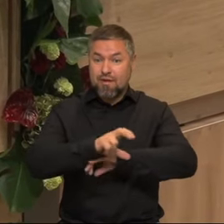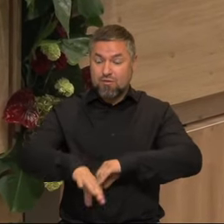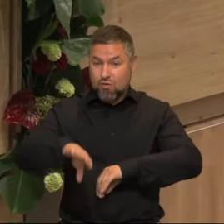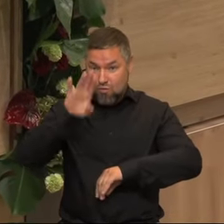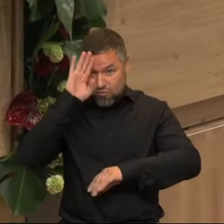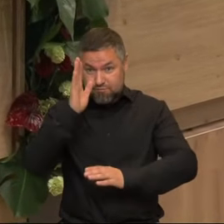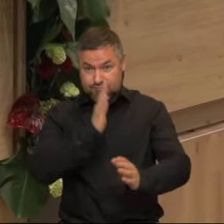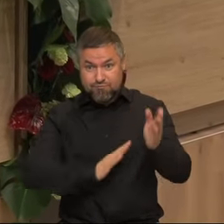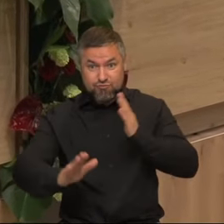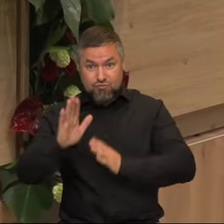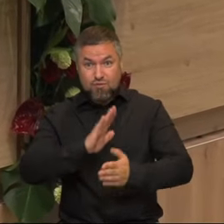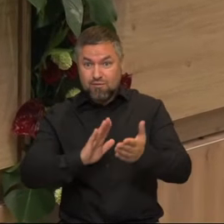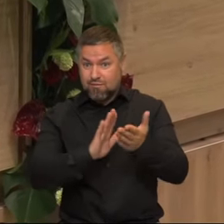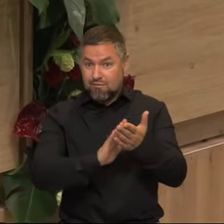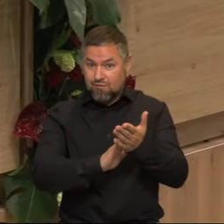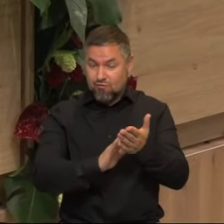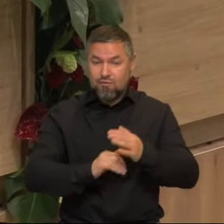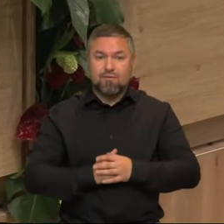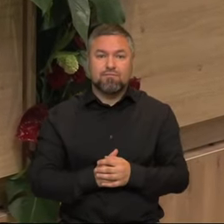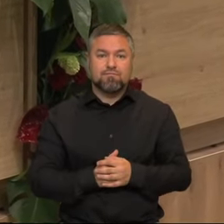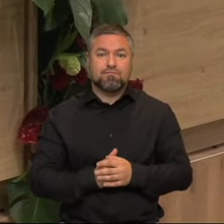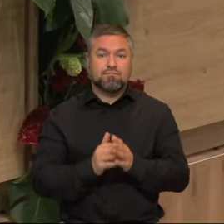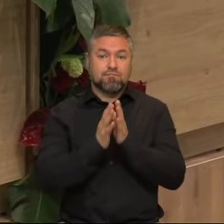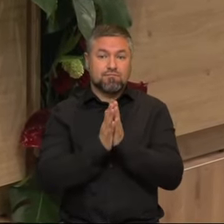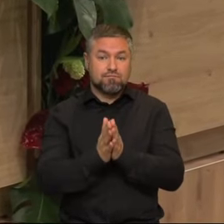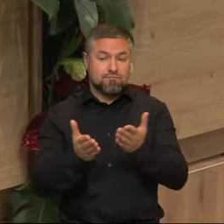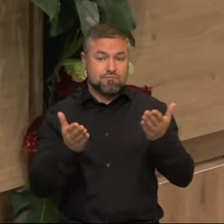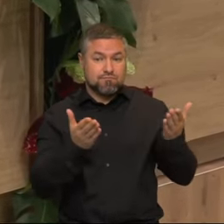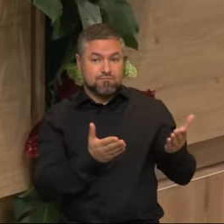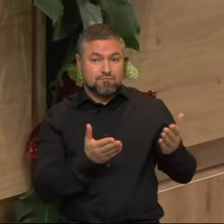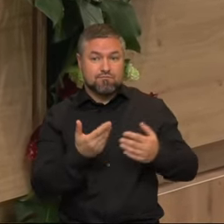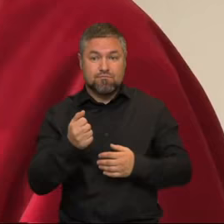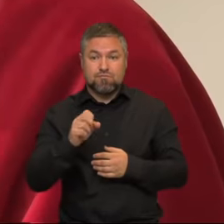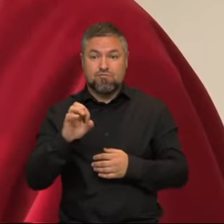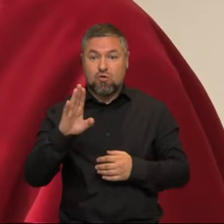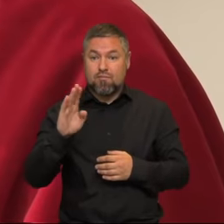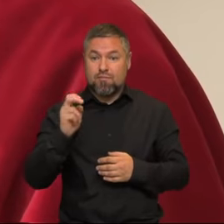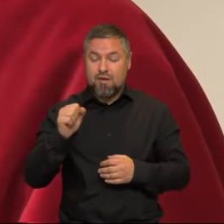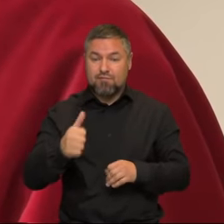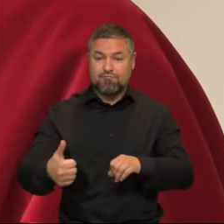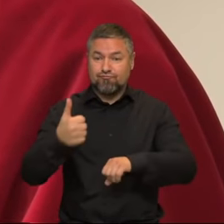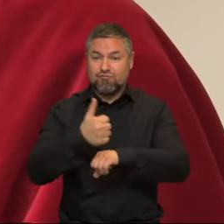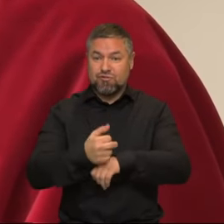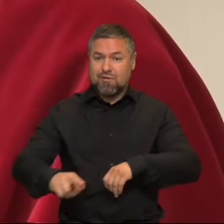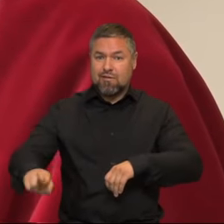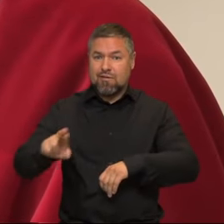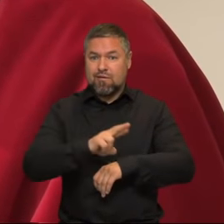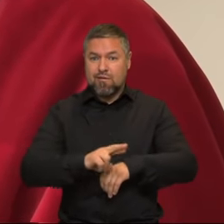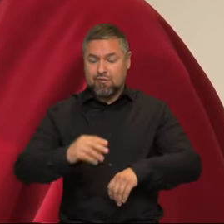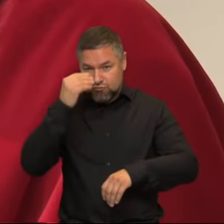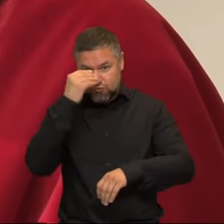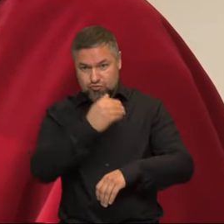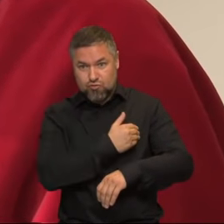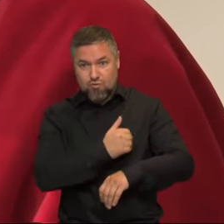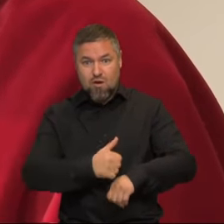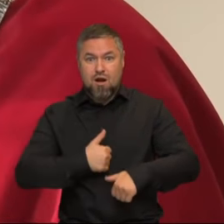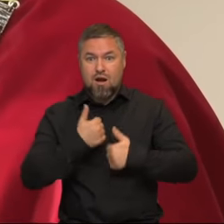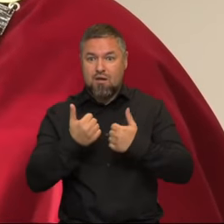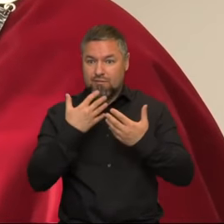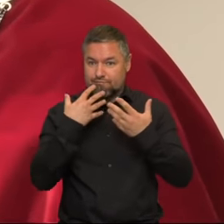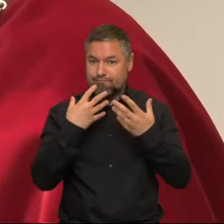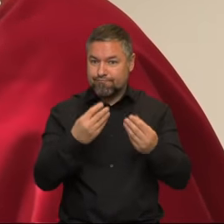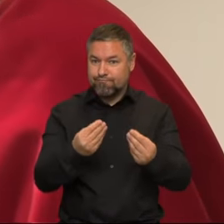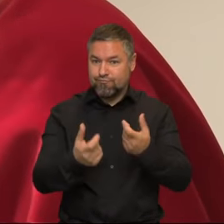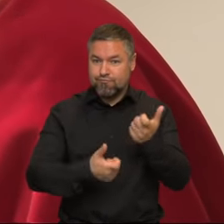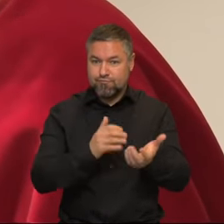Łódzkiej przygotowała upominek. Proszę bardzo pana Mirosława Sopka, przewodniczącego Rady Uczelni, o jego